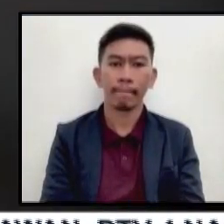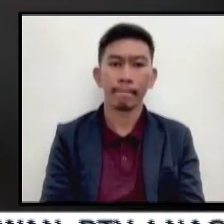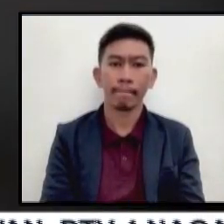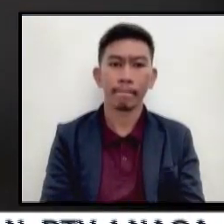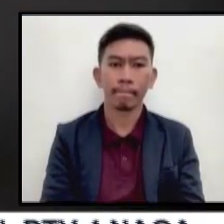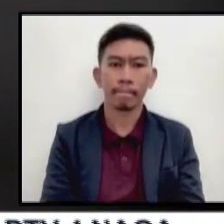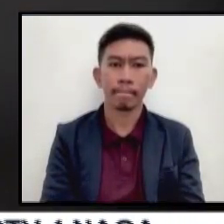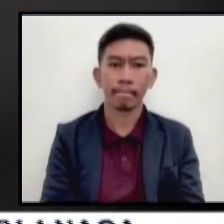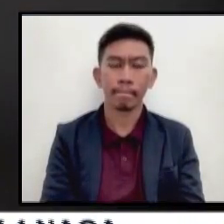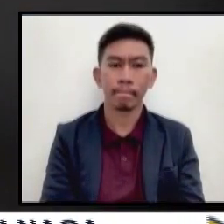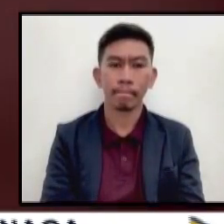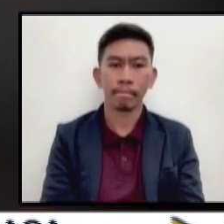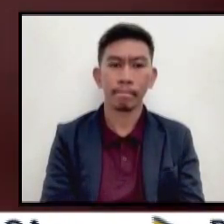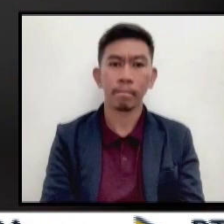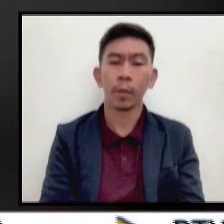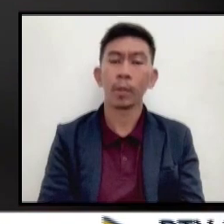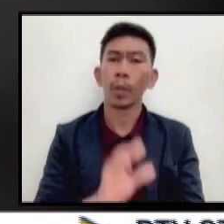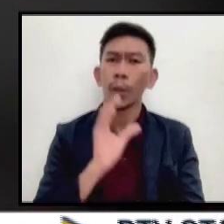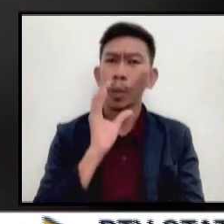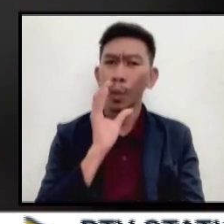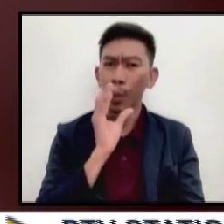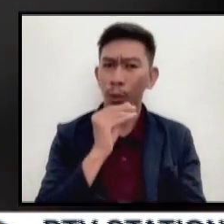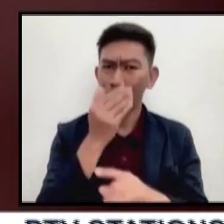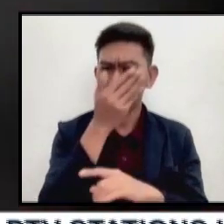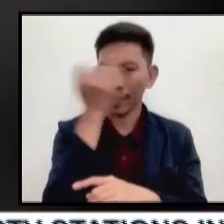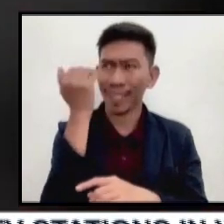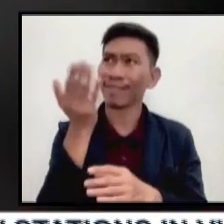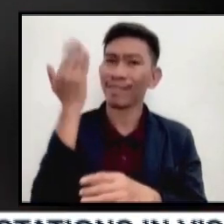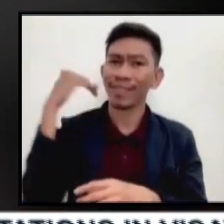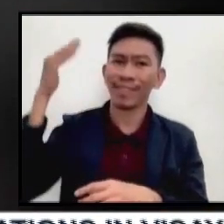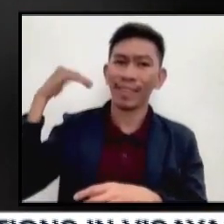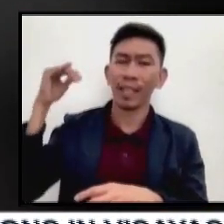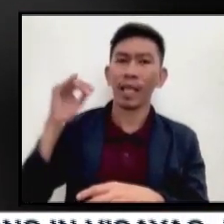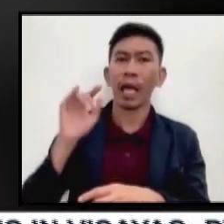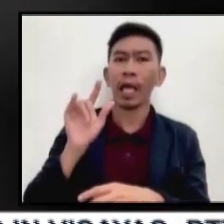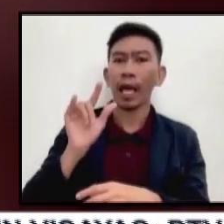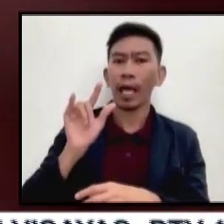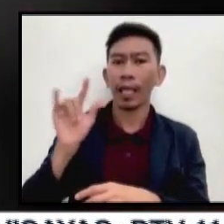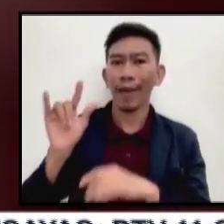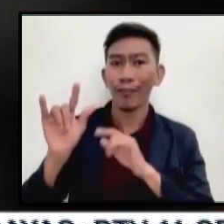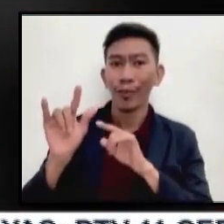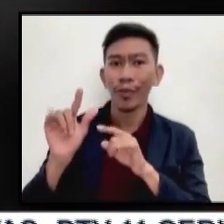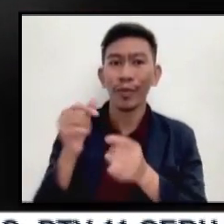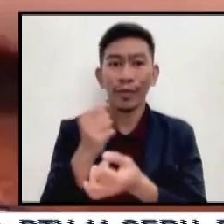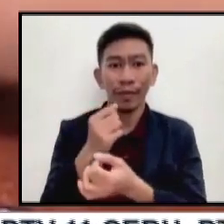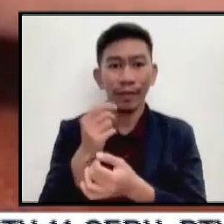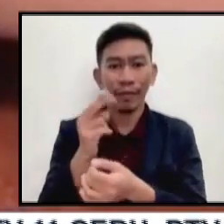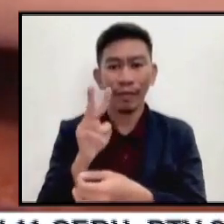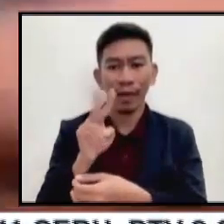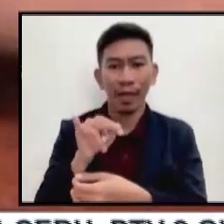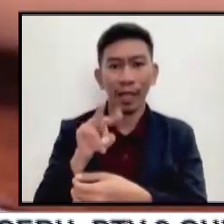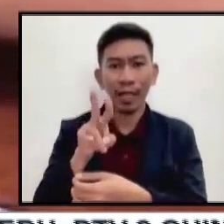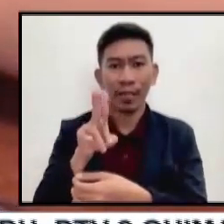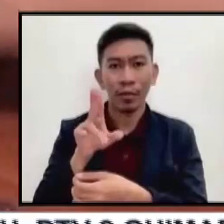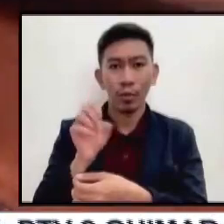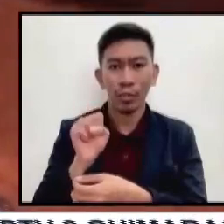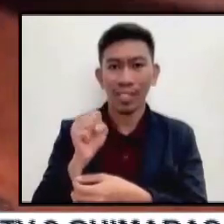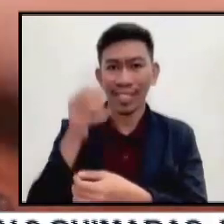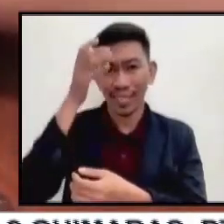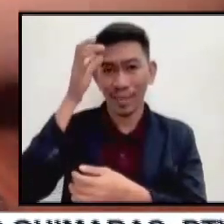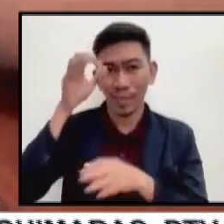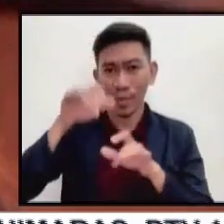Sinong makalilimot sa I Love You virus na kumalat noong taong 2000? Ang virus na ito ay nakaapekto